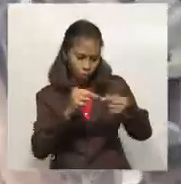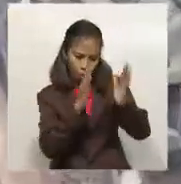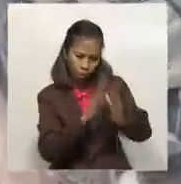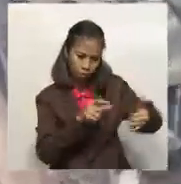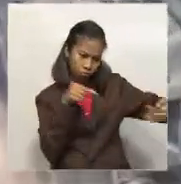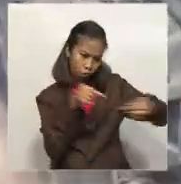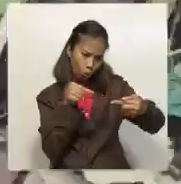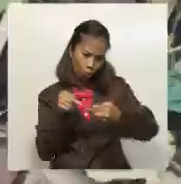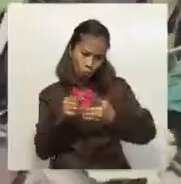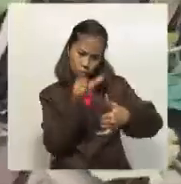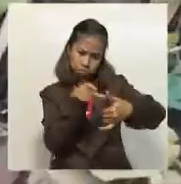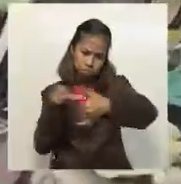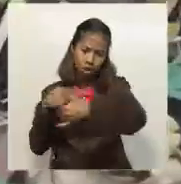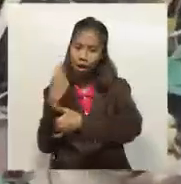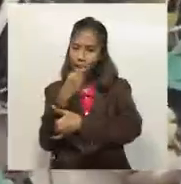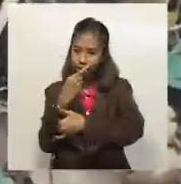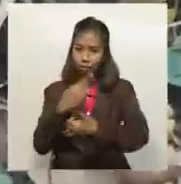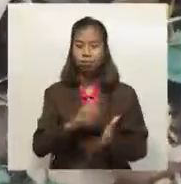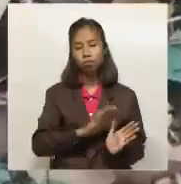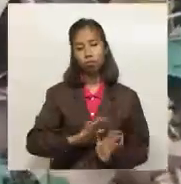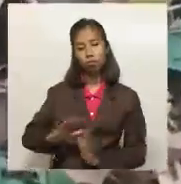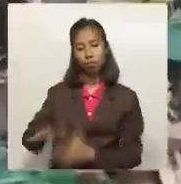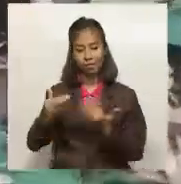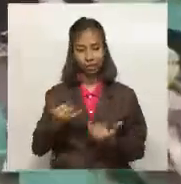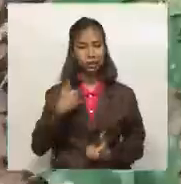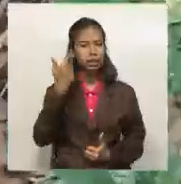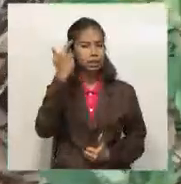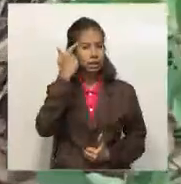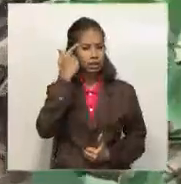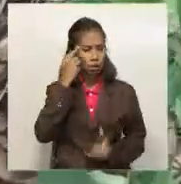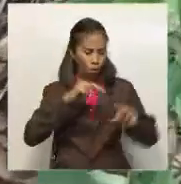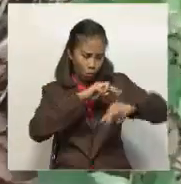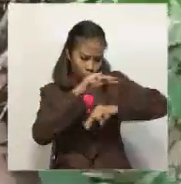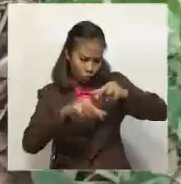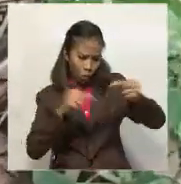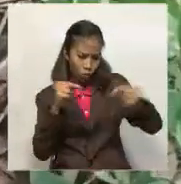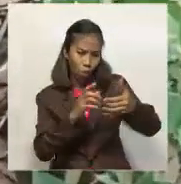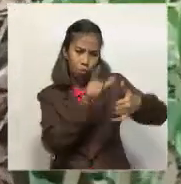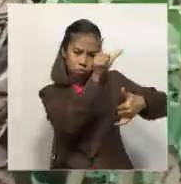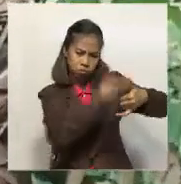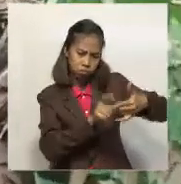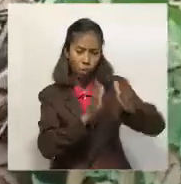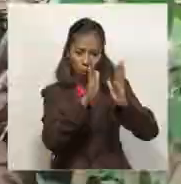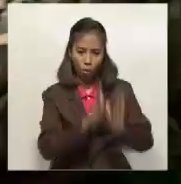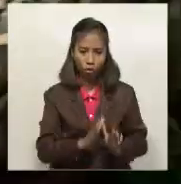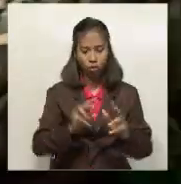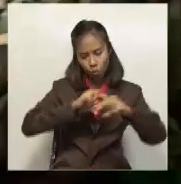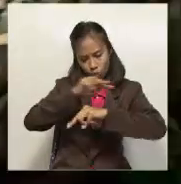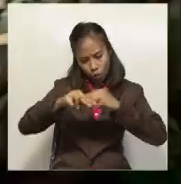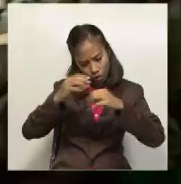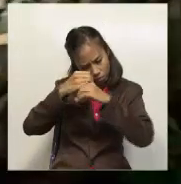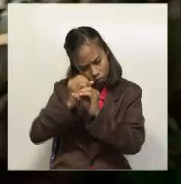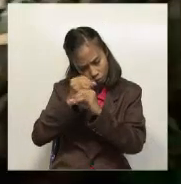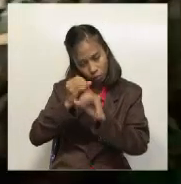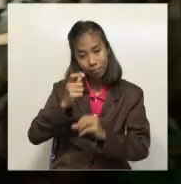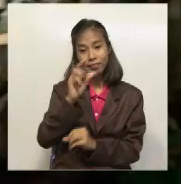ค่ะ ซึ่งเจ้าหน้าที่คาดการณ์นะคะว่าการไปตรวจเรื่องของอัตลักษณ์บุคคลแล้วก็พิสูจน์ DNA เนี่ยน่าจะใช้เว